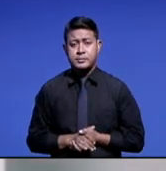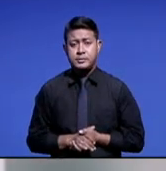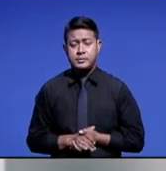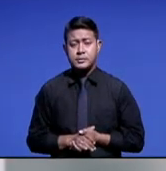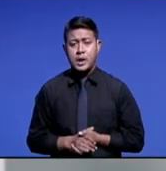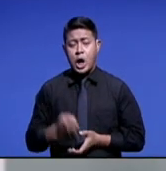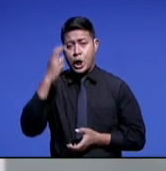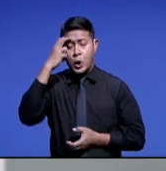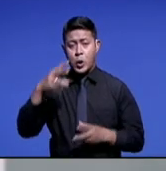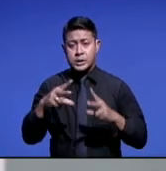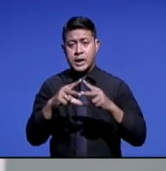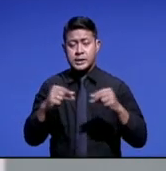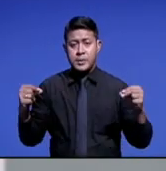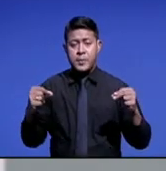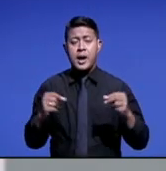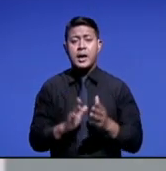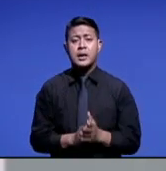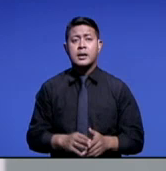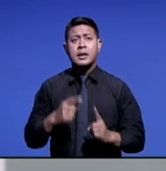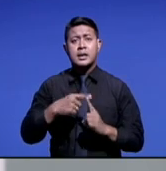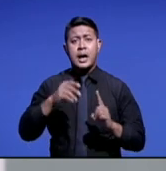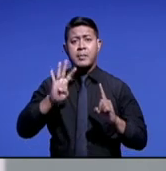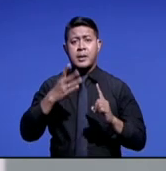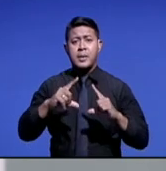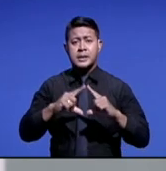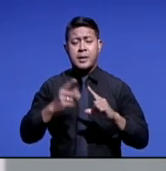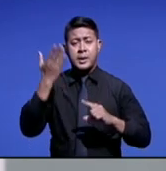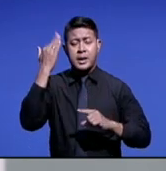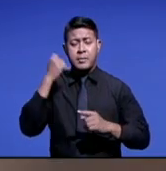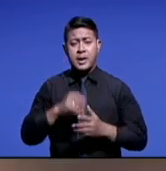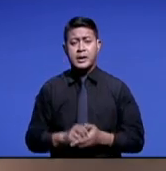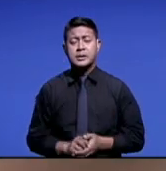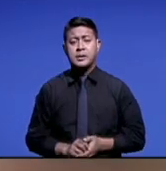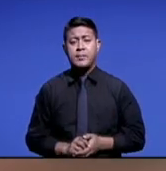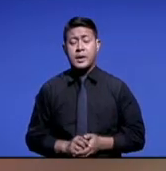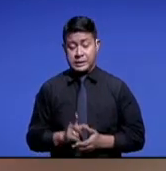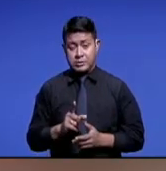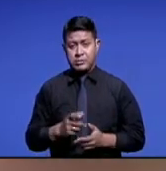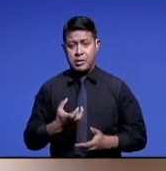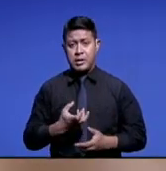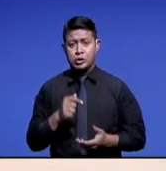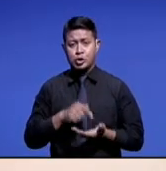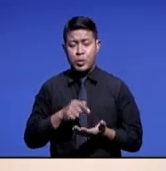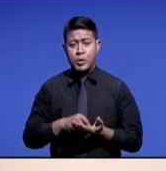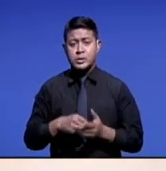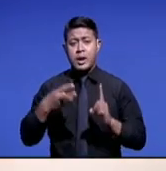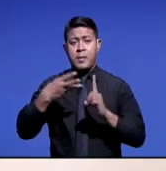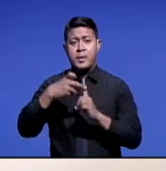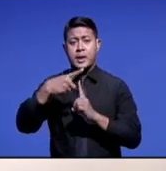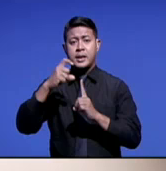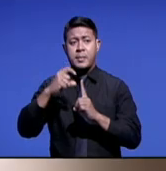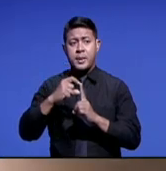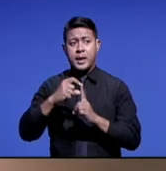Di Osaka, Jepang, pemungutan suara dilakukan pada 14 April kemarin. Salah satu yang menyalurkan hak pilih di Osaka adalah Basuki